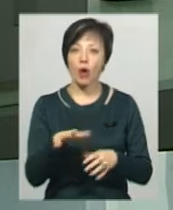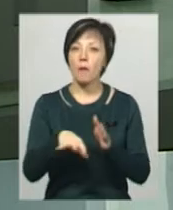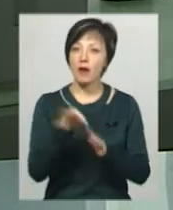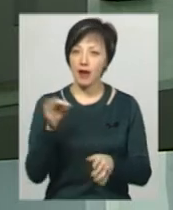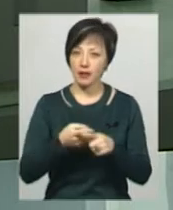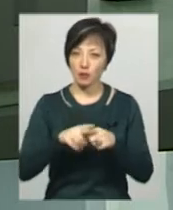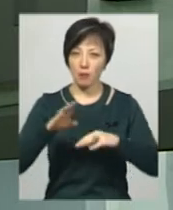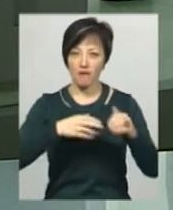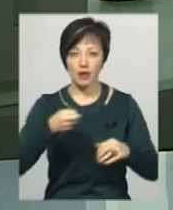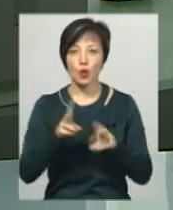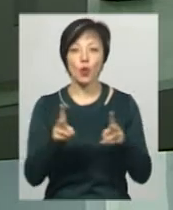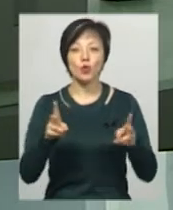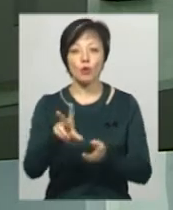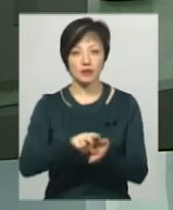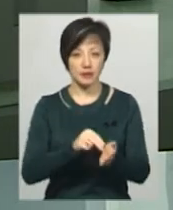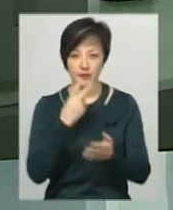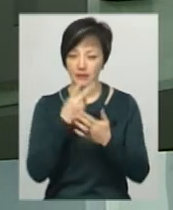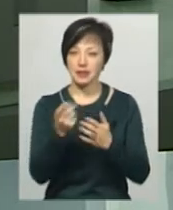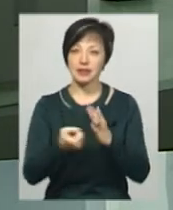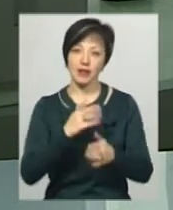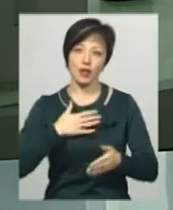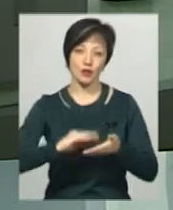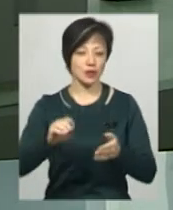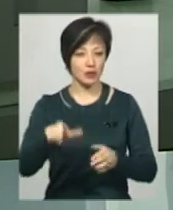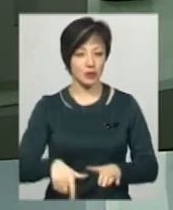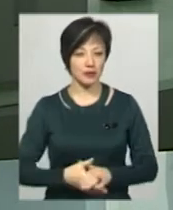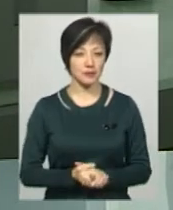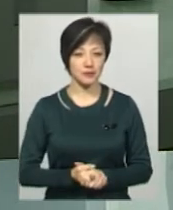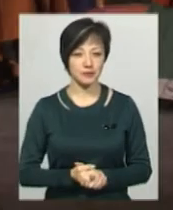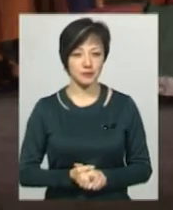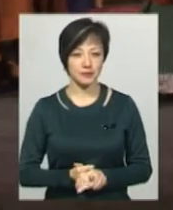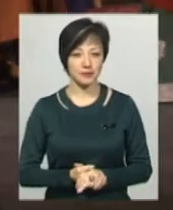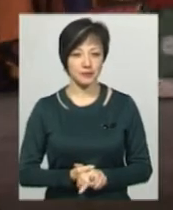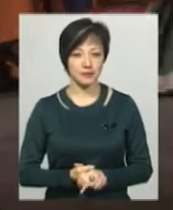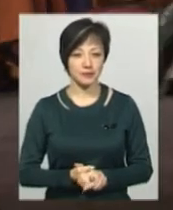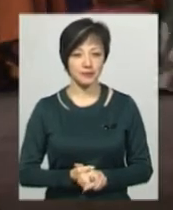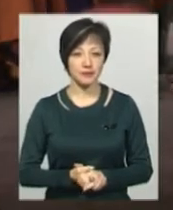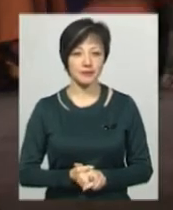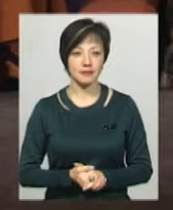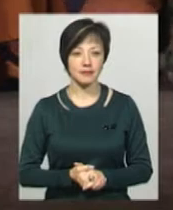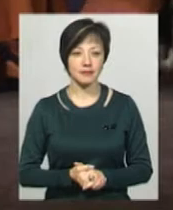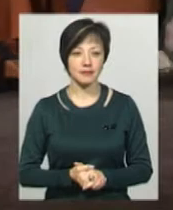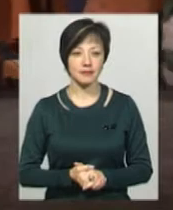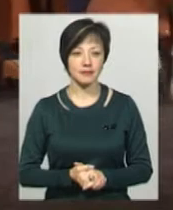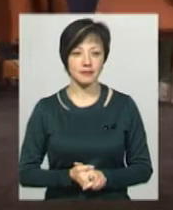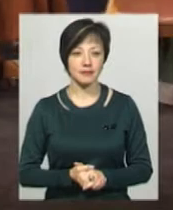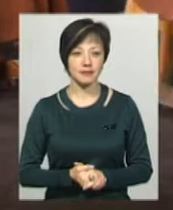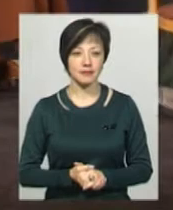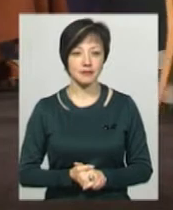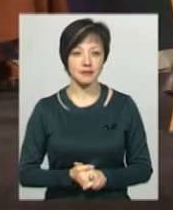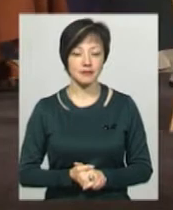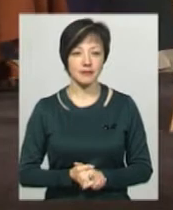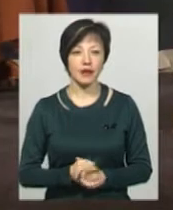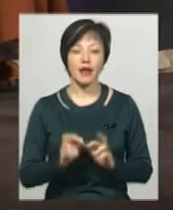професію актриси та хто був для неї взірцем, дізнавалася Тетяна Ворожцова. Як там папі